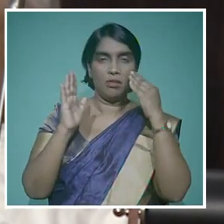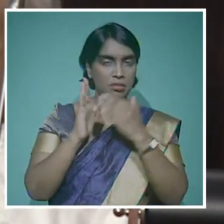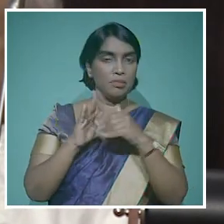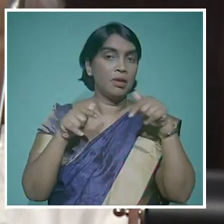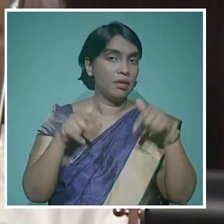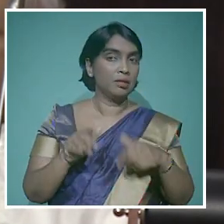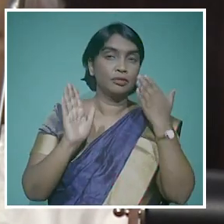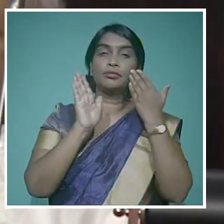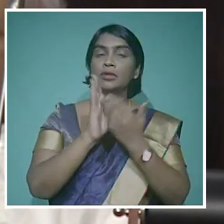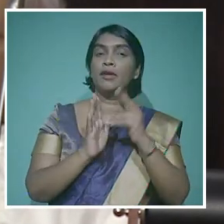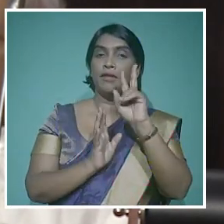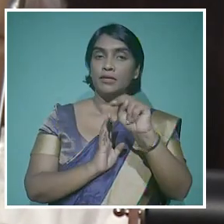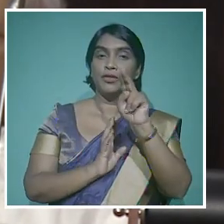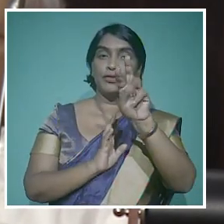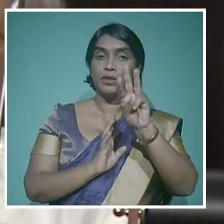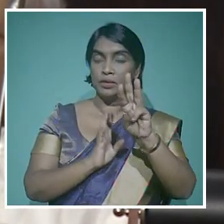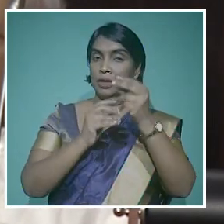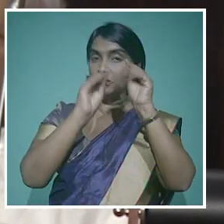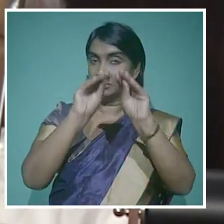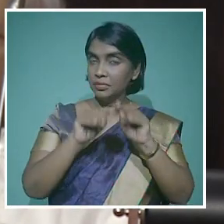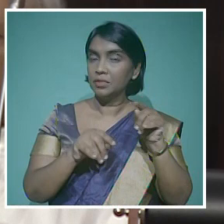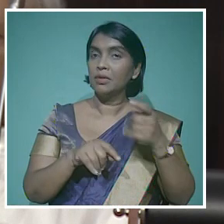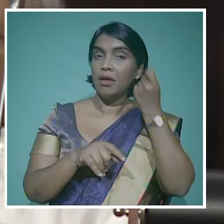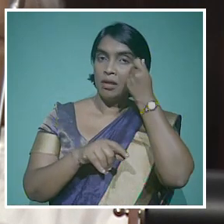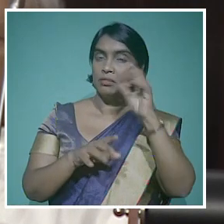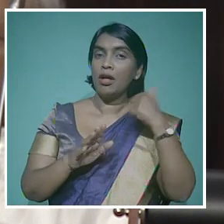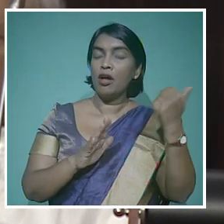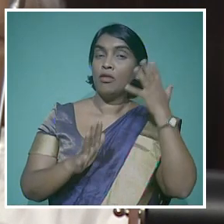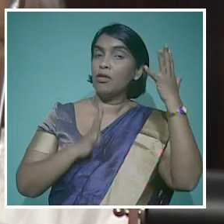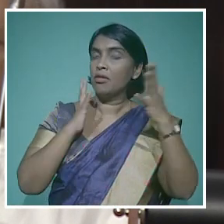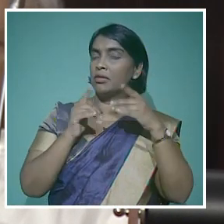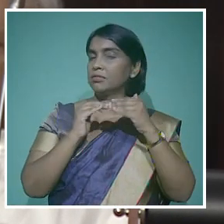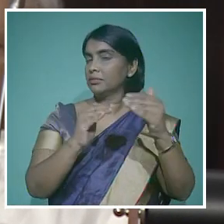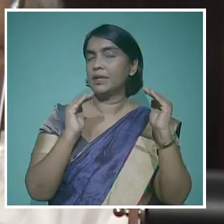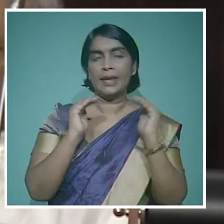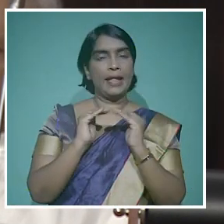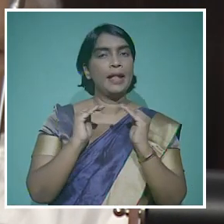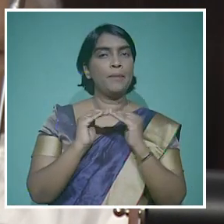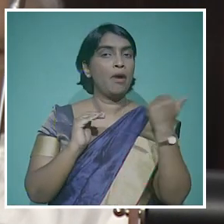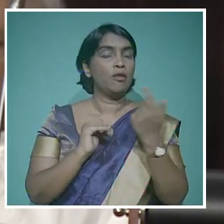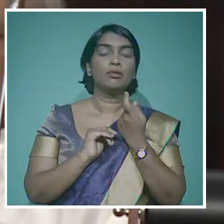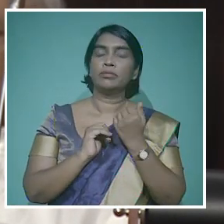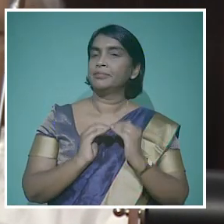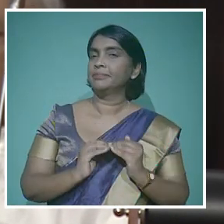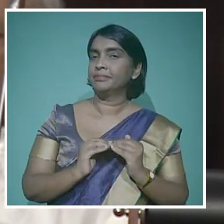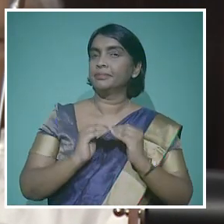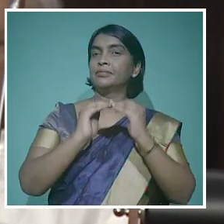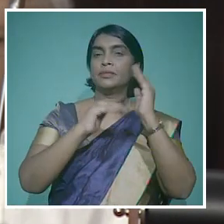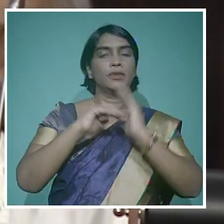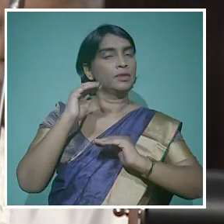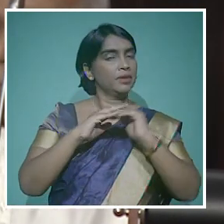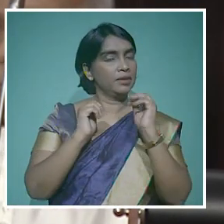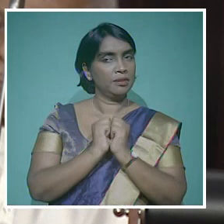අද ඉදිරිපත් කරන විශ්ව 23 අයවැය යෝජනා ඔස්සේ නව ලෝකයකට ගැලපෙන නව ආර්ථිකයක් ගොඩනැගීමේ